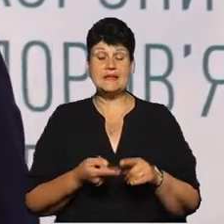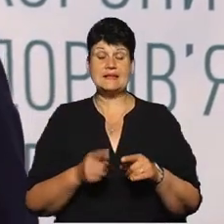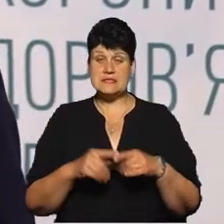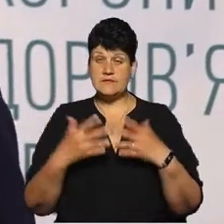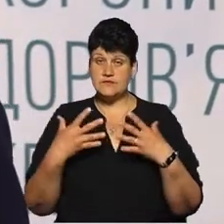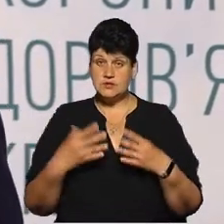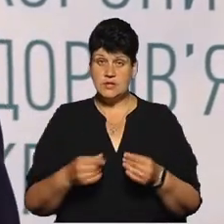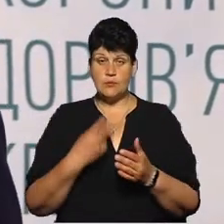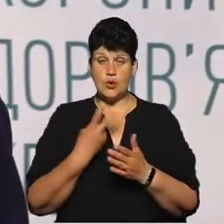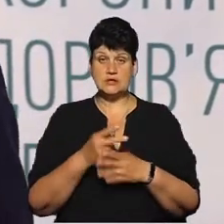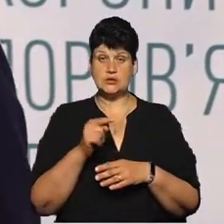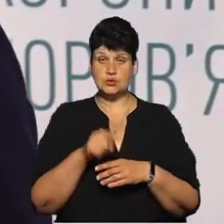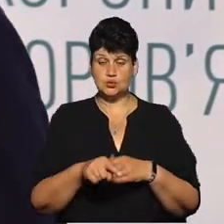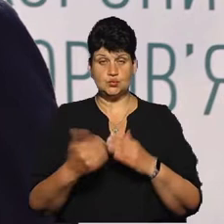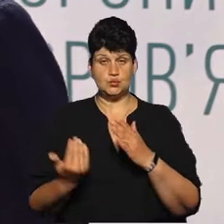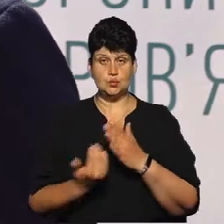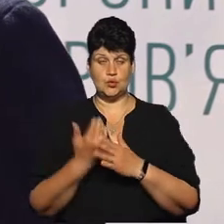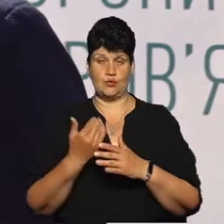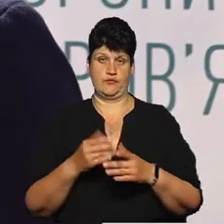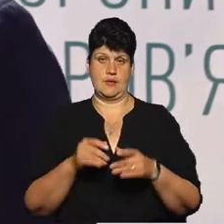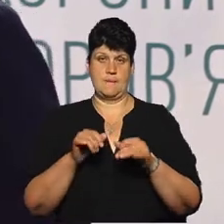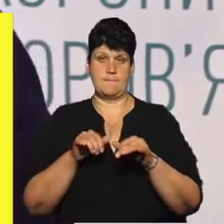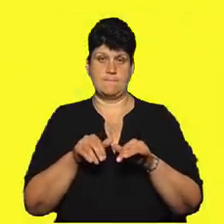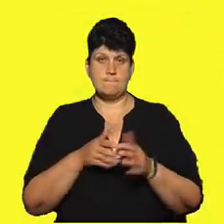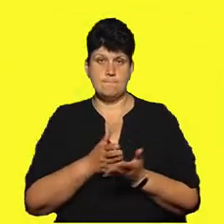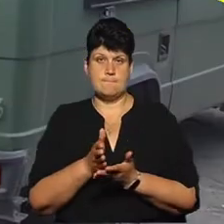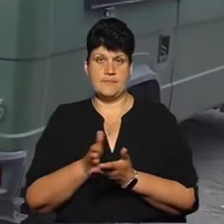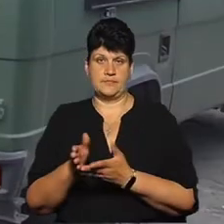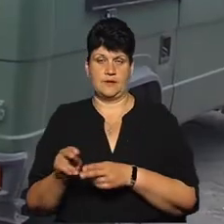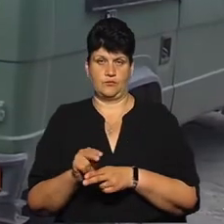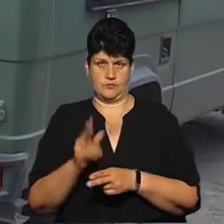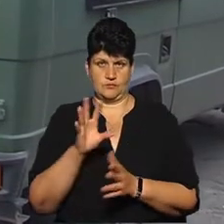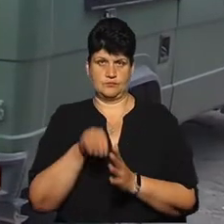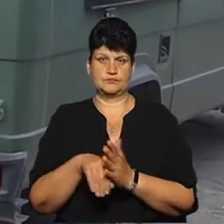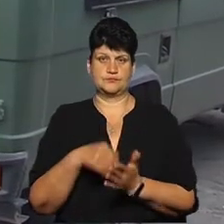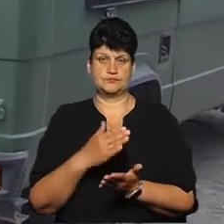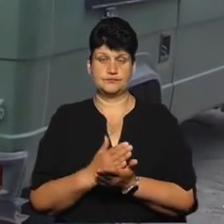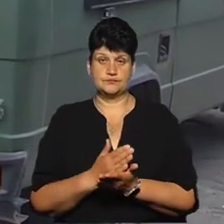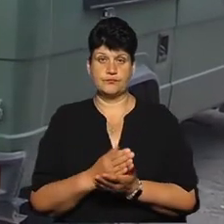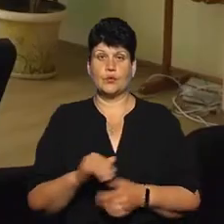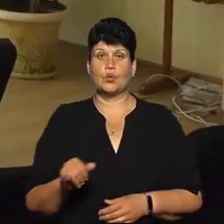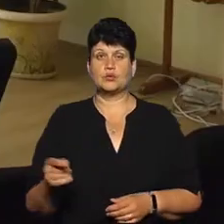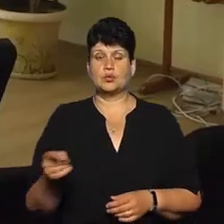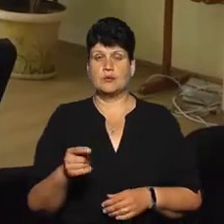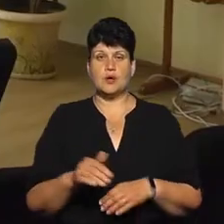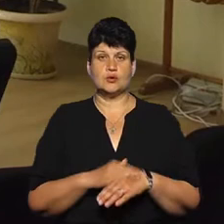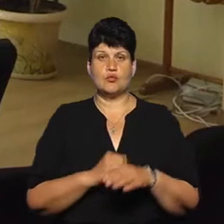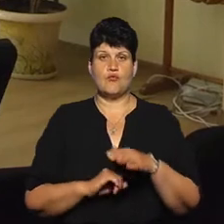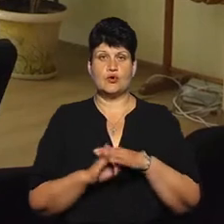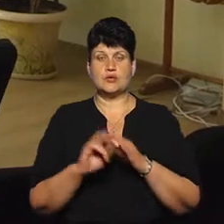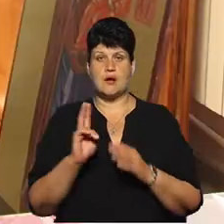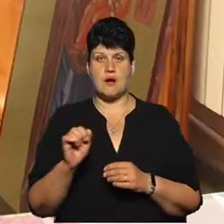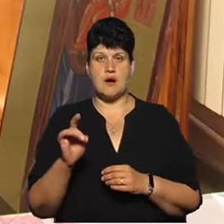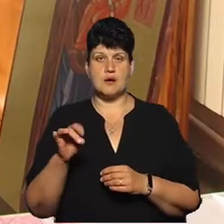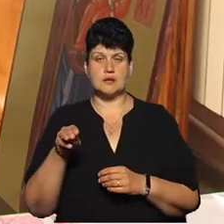і інноваційні методи лікування також впроваджуються. У Тернополі в благодійному фонді «Карітас» відкрили волонтерський